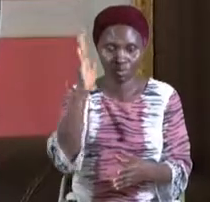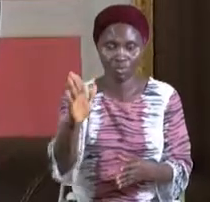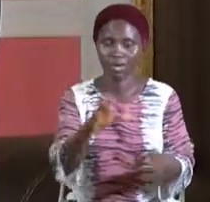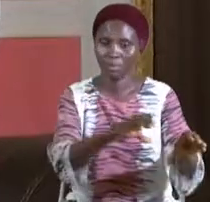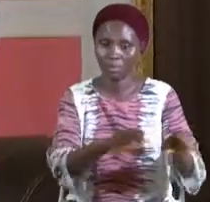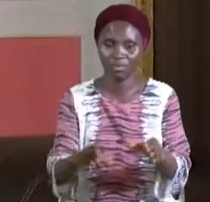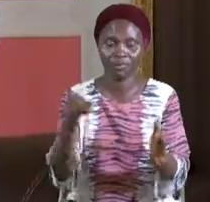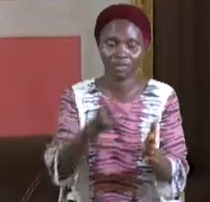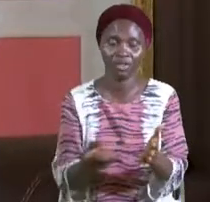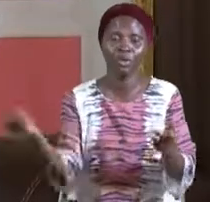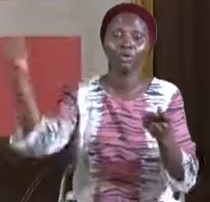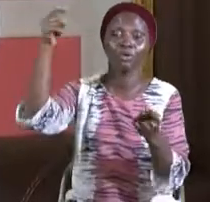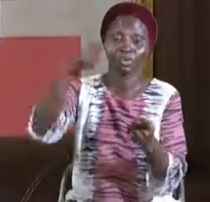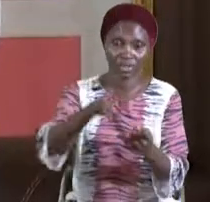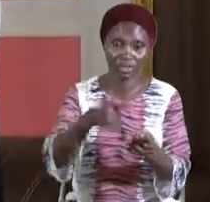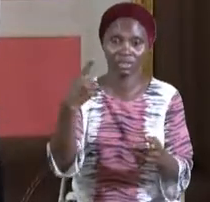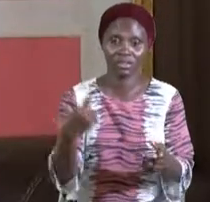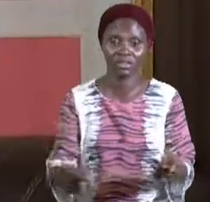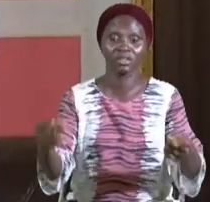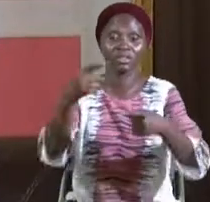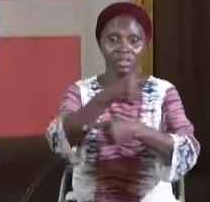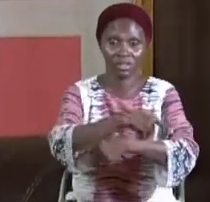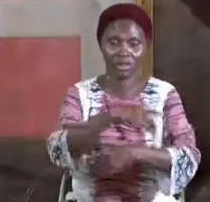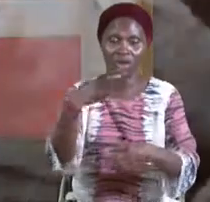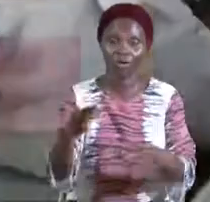le jour de Jésus-Christ.